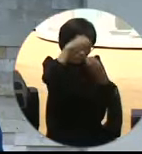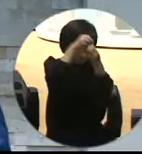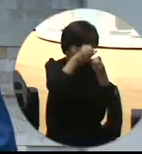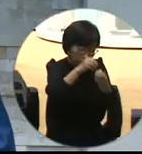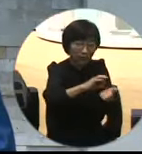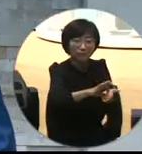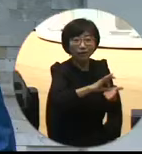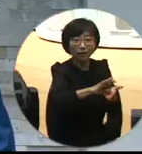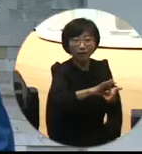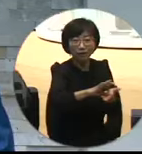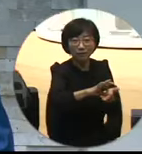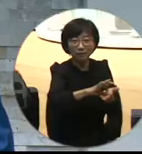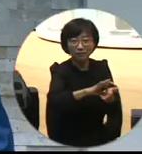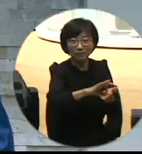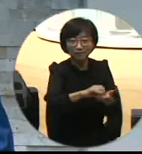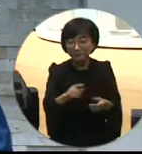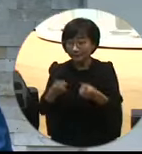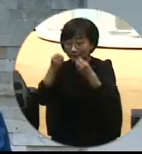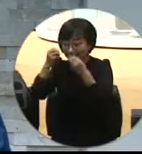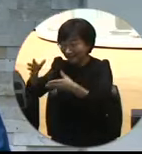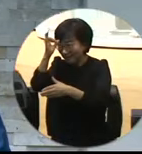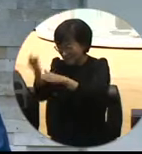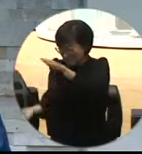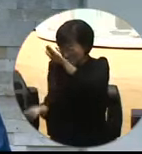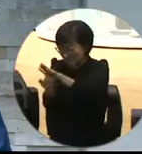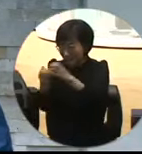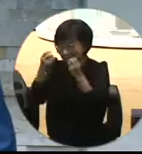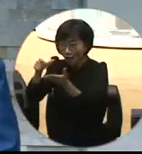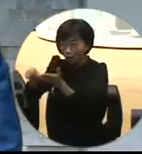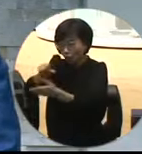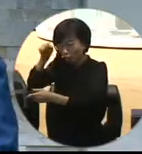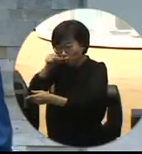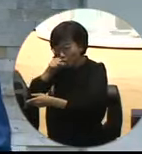효과를 잠긴 효과라 그럽니다. 딱 잡혀있어.